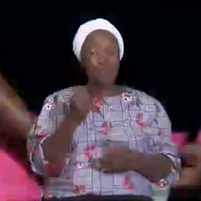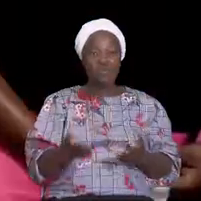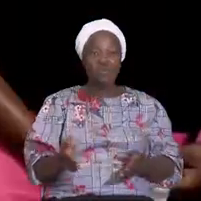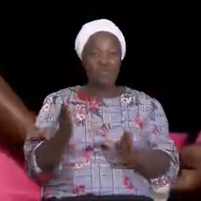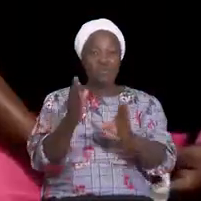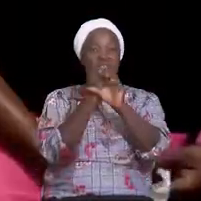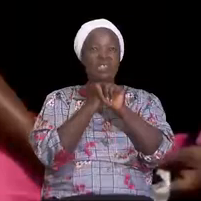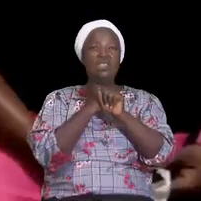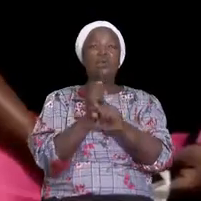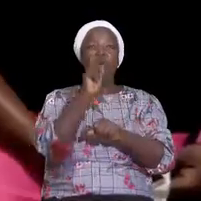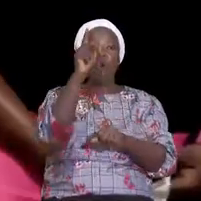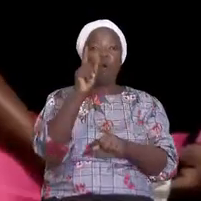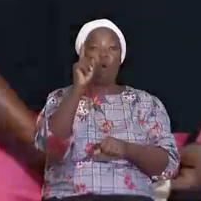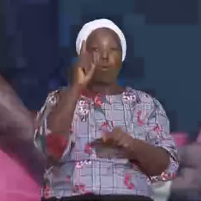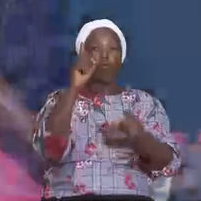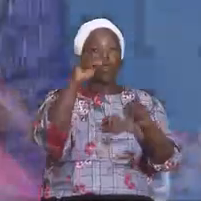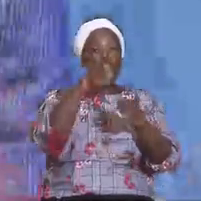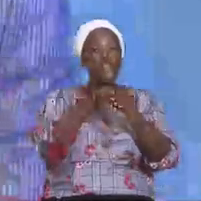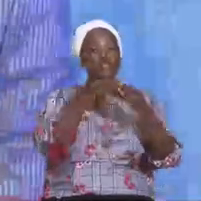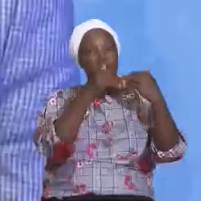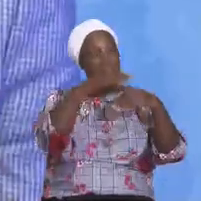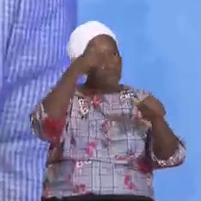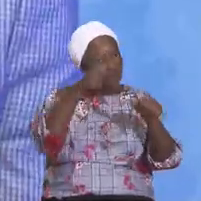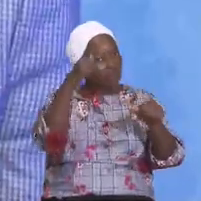parlé, fut enlevé au ciel.